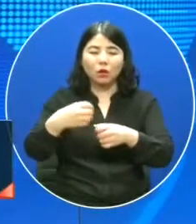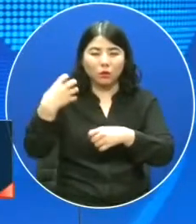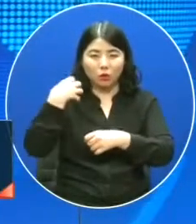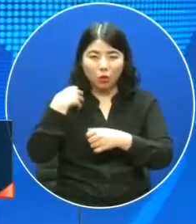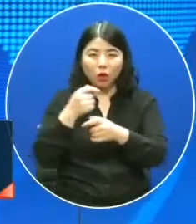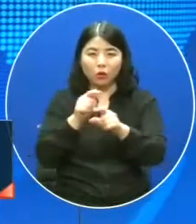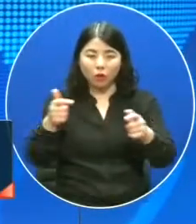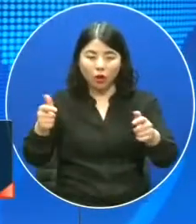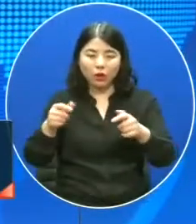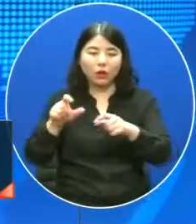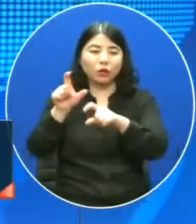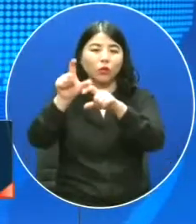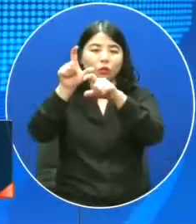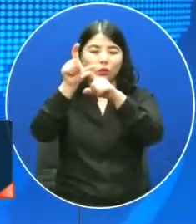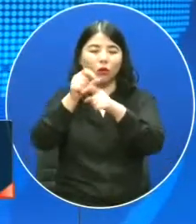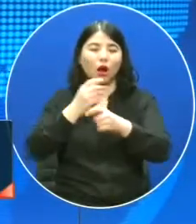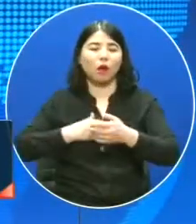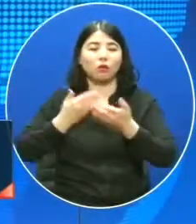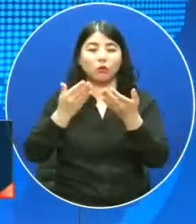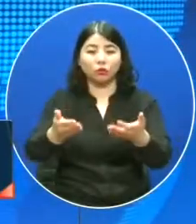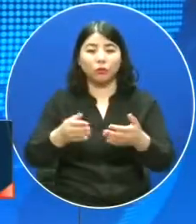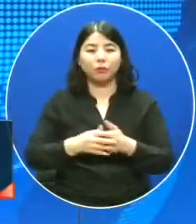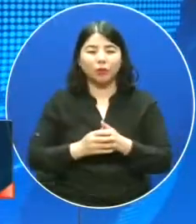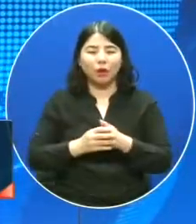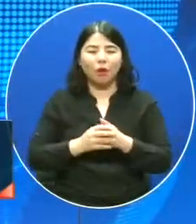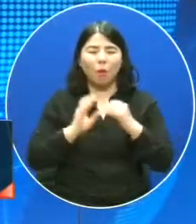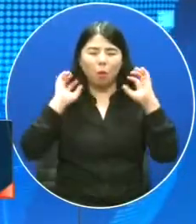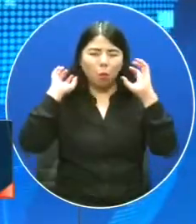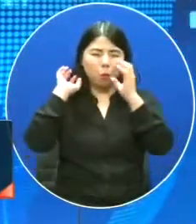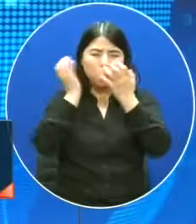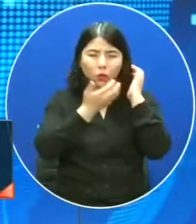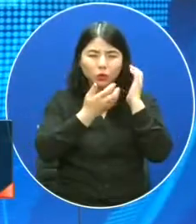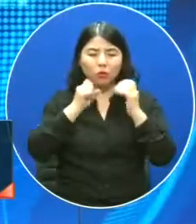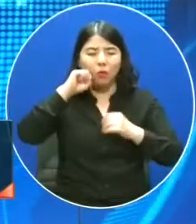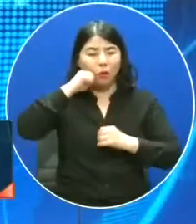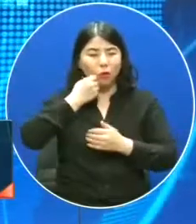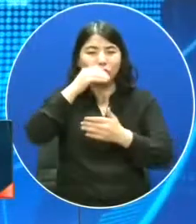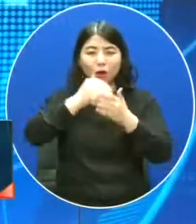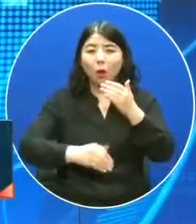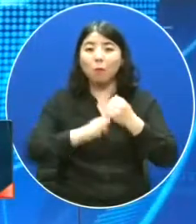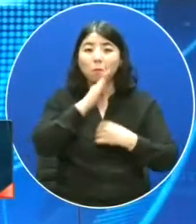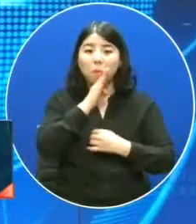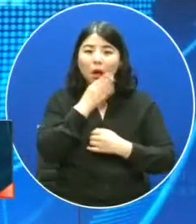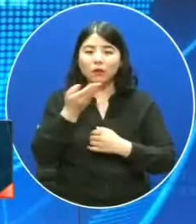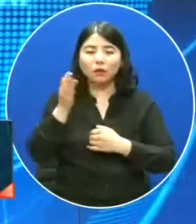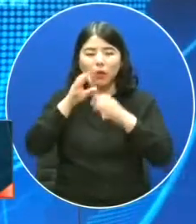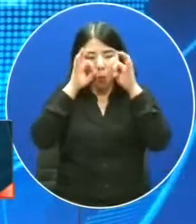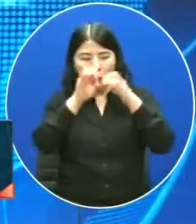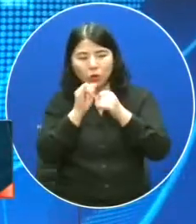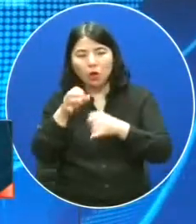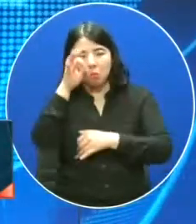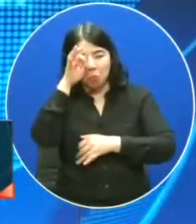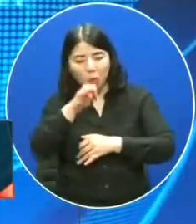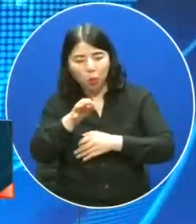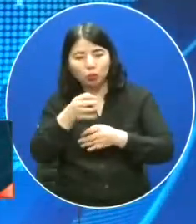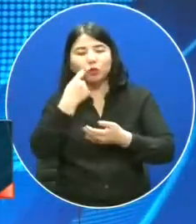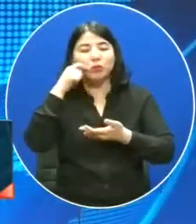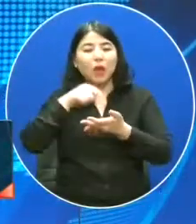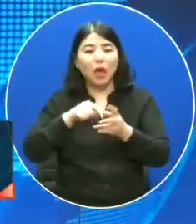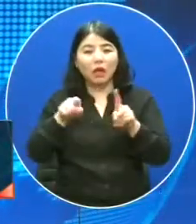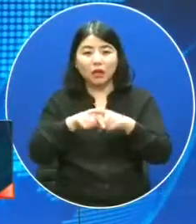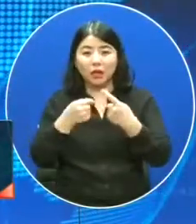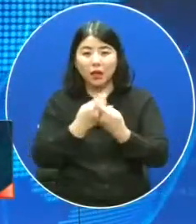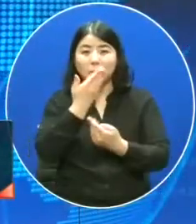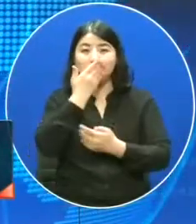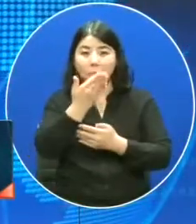분석한 연속 보도였습니다. 자칫 복잡하고 어려울 수 있는 내용이지만 시청자들이 쉽게 이해할 수 있도록